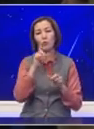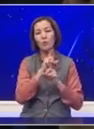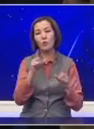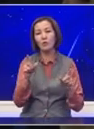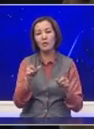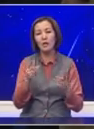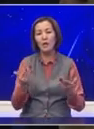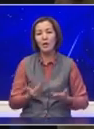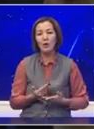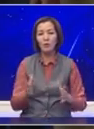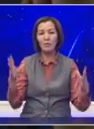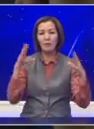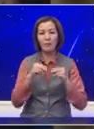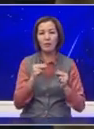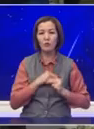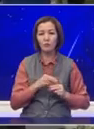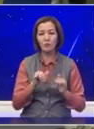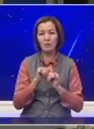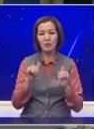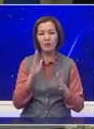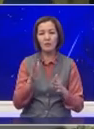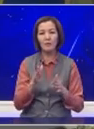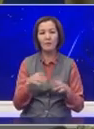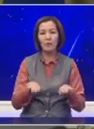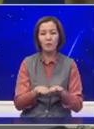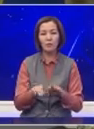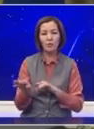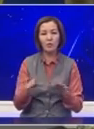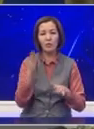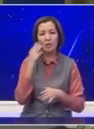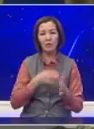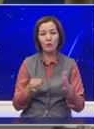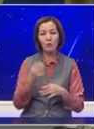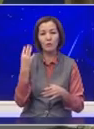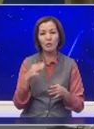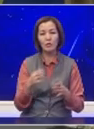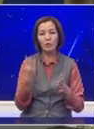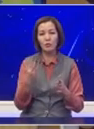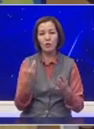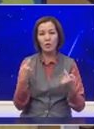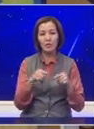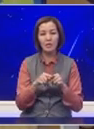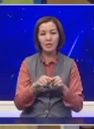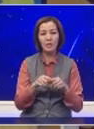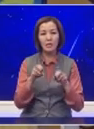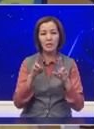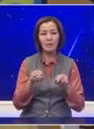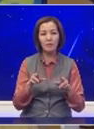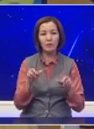арасындағы әлеуметтік әріптестікті дамытатын болады. Тап осындай іс-шара Алматы облысының 43 техникалық және кәсіптік білім беру